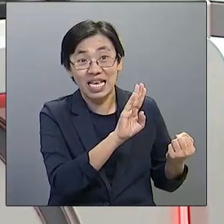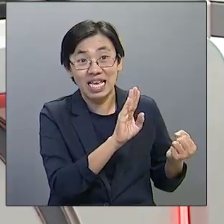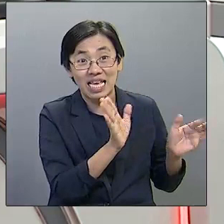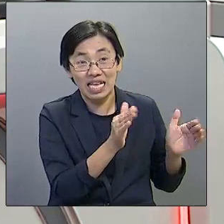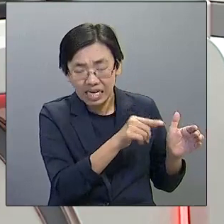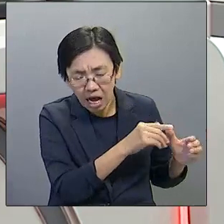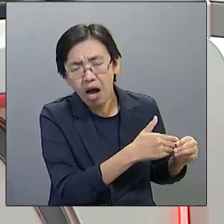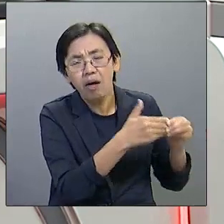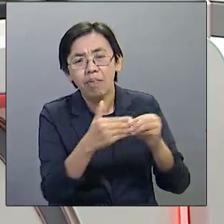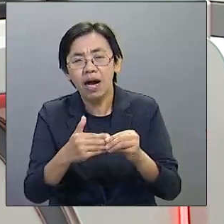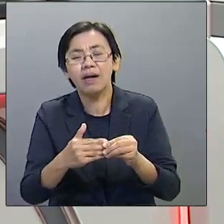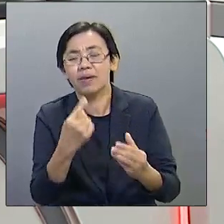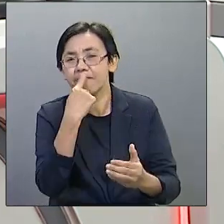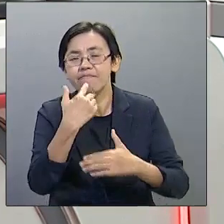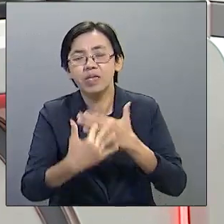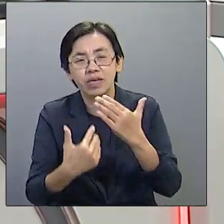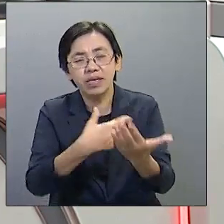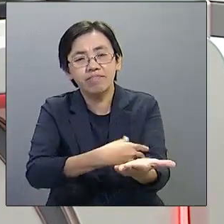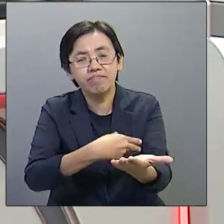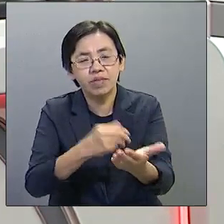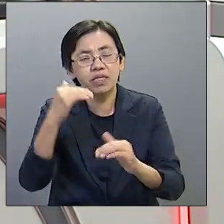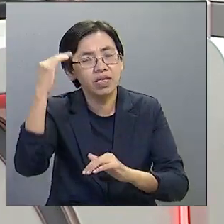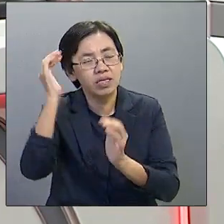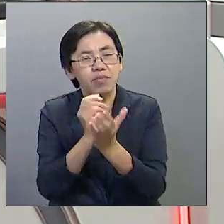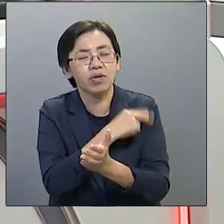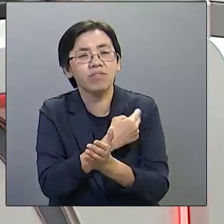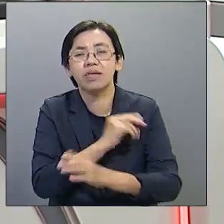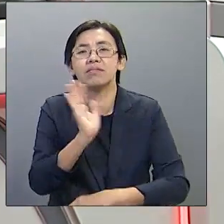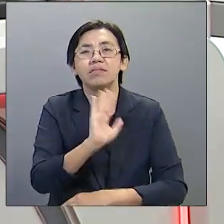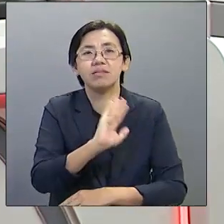ที่โรงพยาบาลตำรวจเดี๋ยววันนี้เนี่ยคงจะมีรายละเอียดออกมาเพิ่มเติมจากทาง DSI ด้วยนะคะ